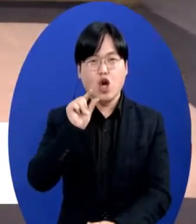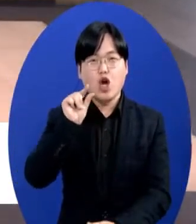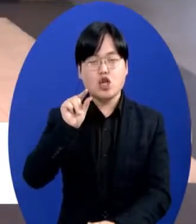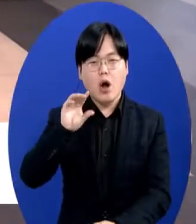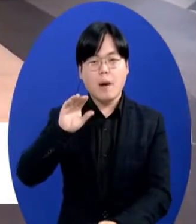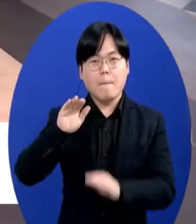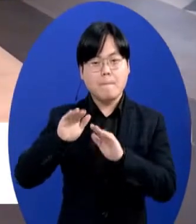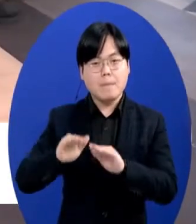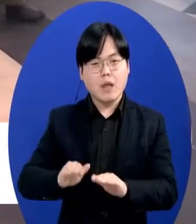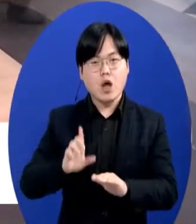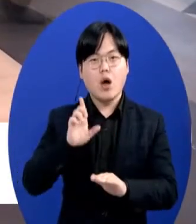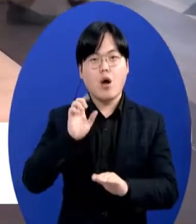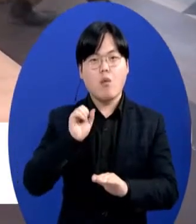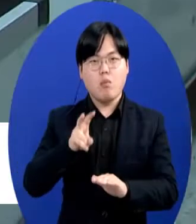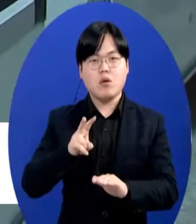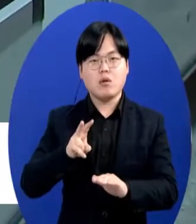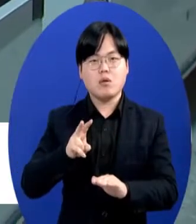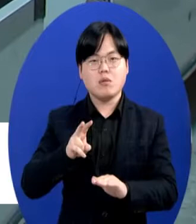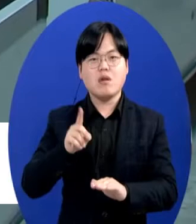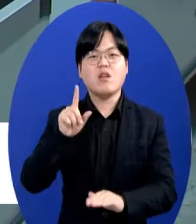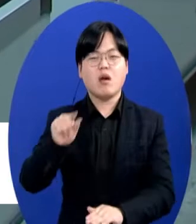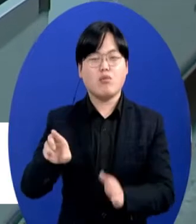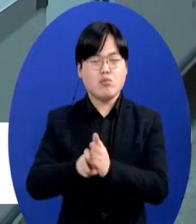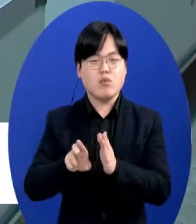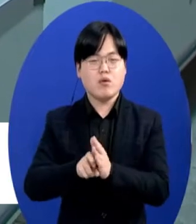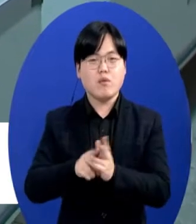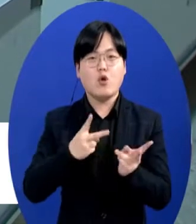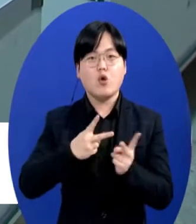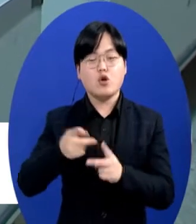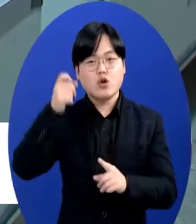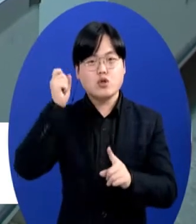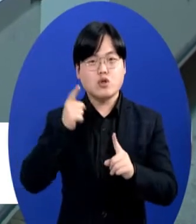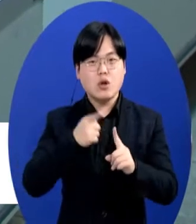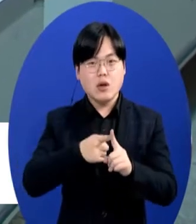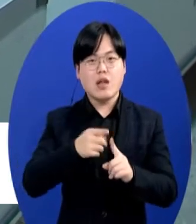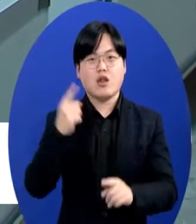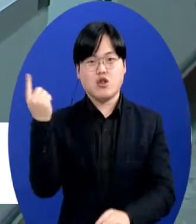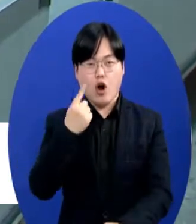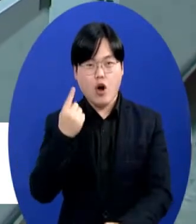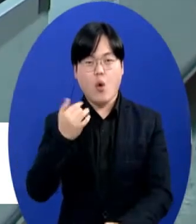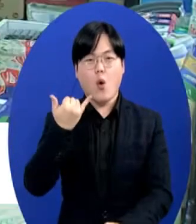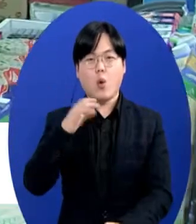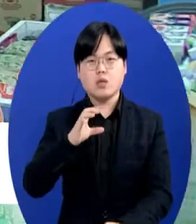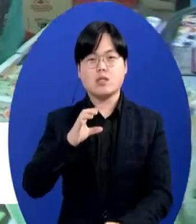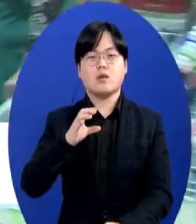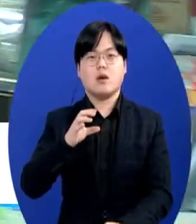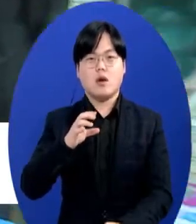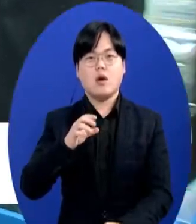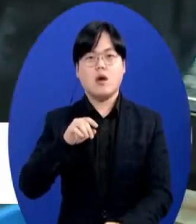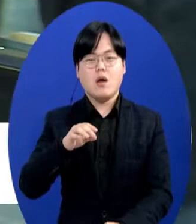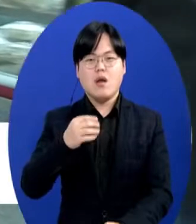өгөхөд эргээд хөдөлмөрчдөд бол хямдар тосна. Үйлчилгээний зорилттой барилга байгууламжийн цахилгаан, дулаан, усан хангамжийн зардал нийт